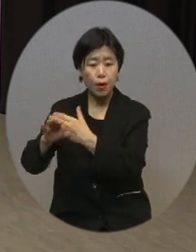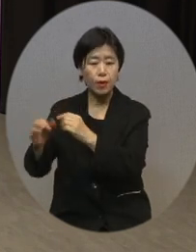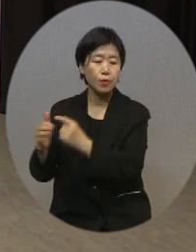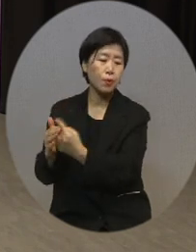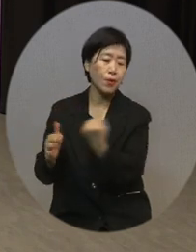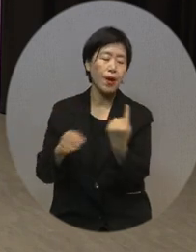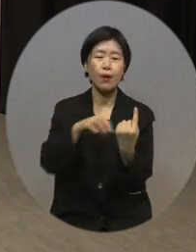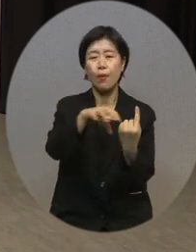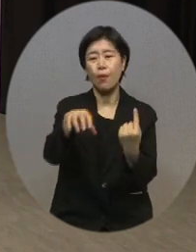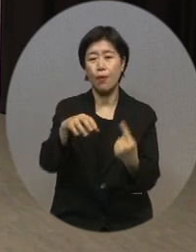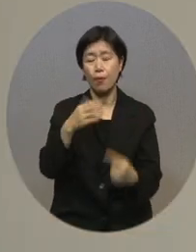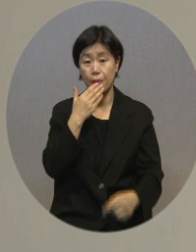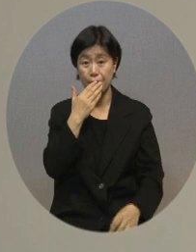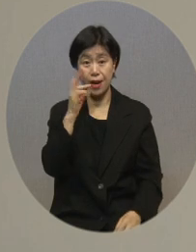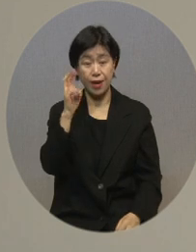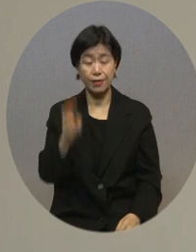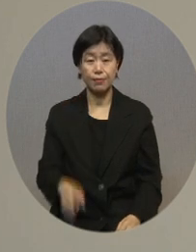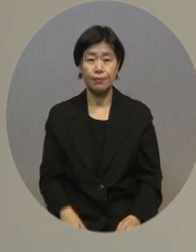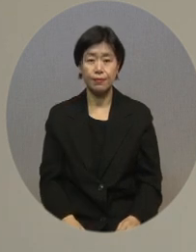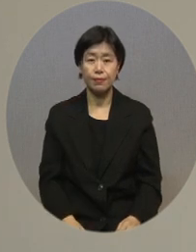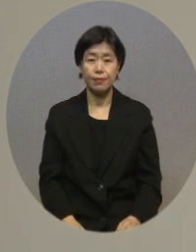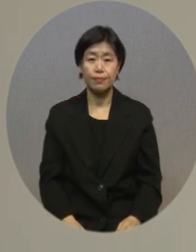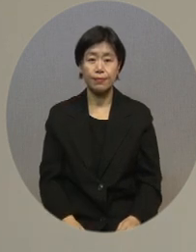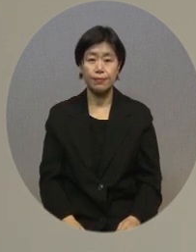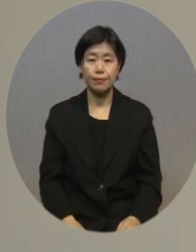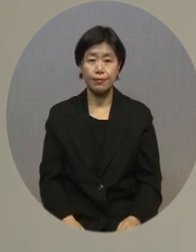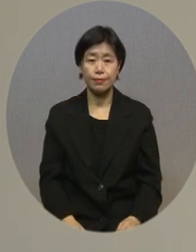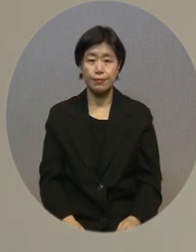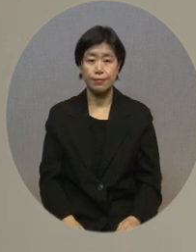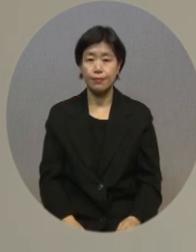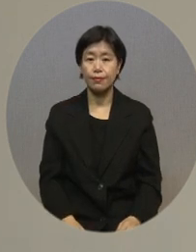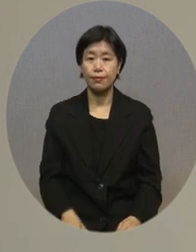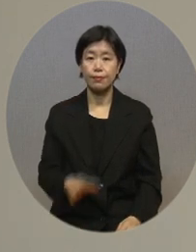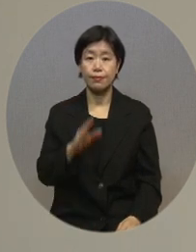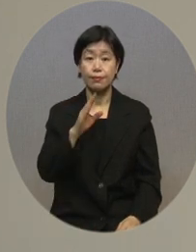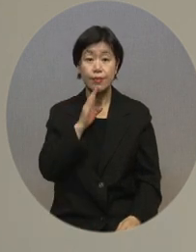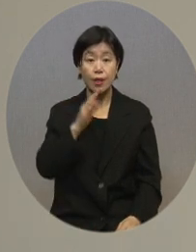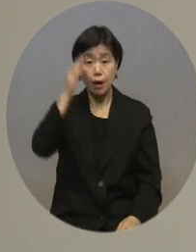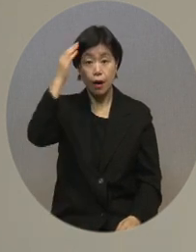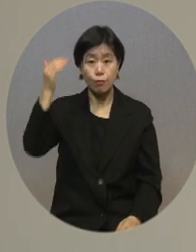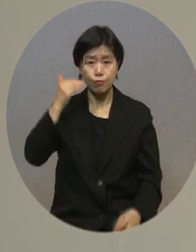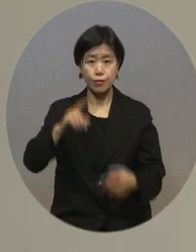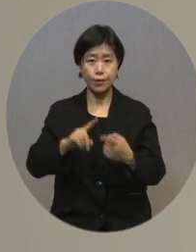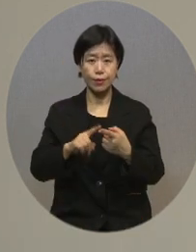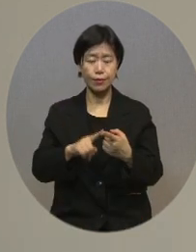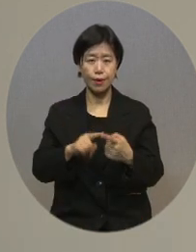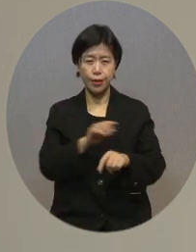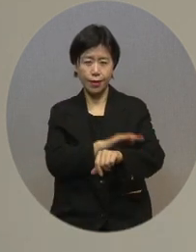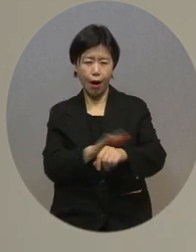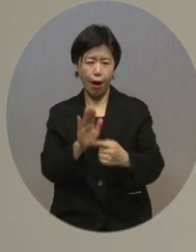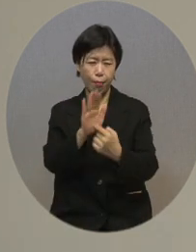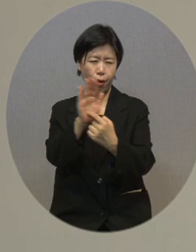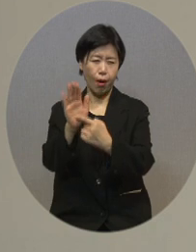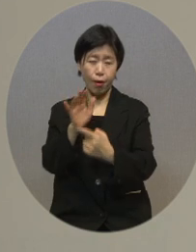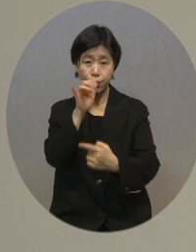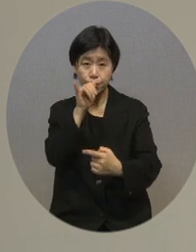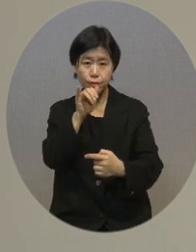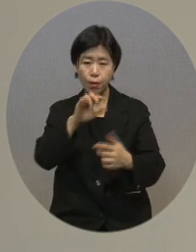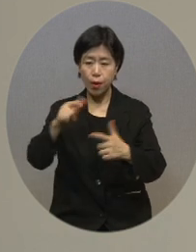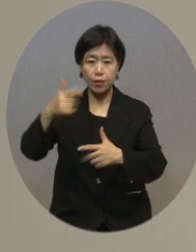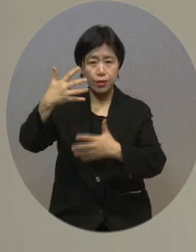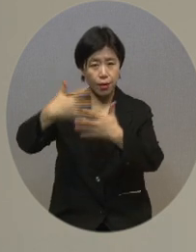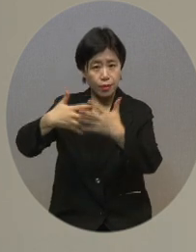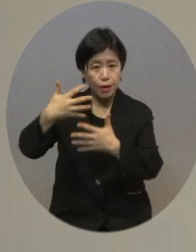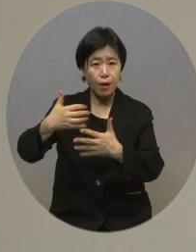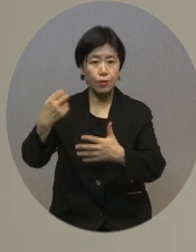해가지고 걸게 될 것 같습니다. 그러면 거기 정말 한국을 알릴 수 있는 멋진 영상과